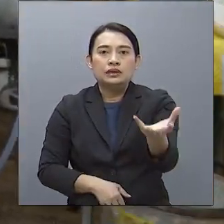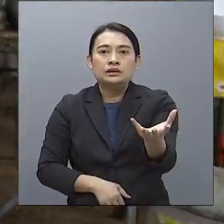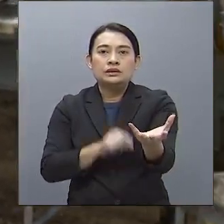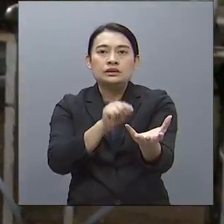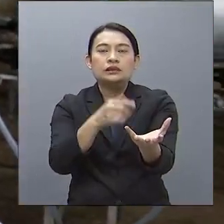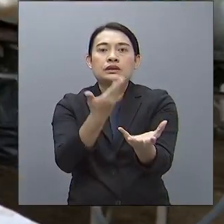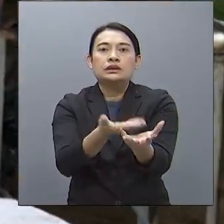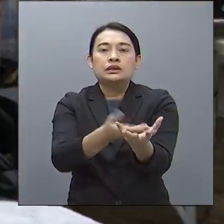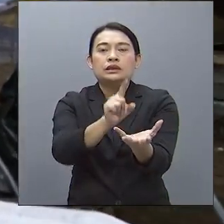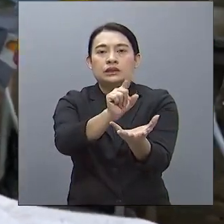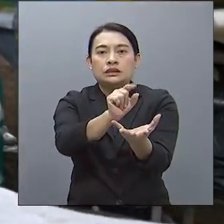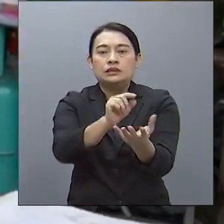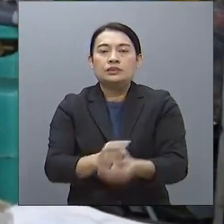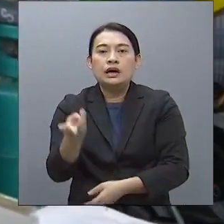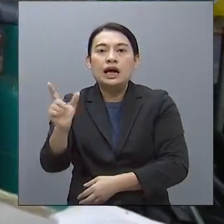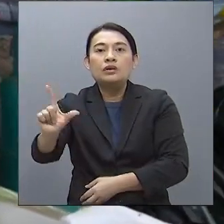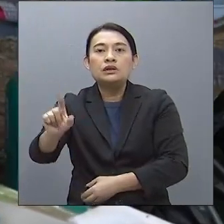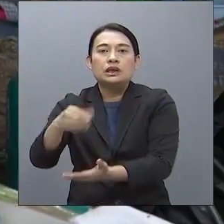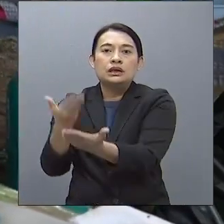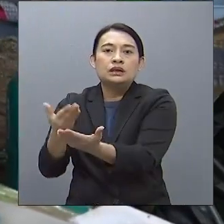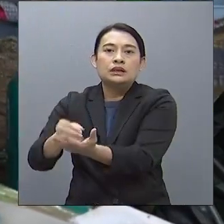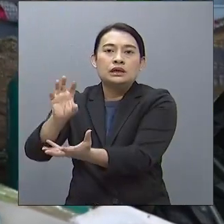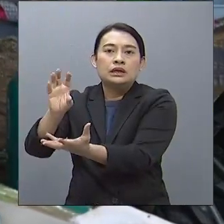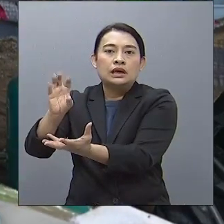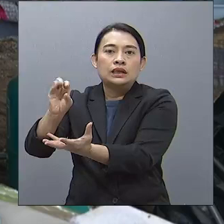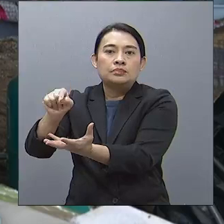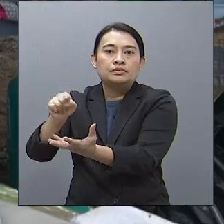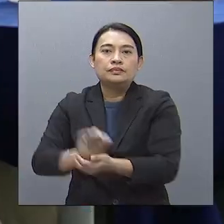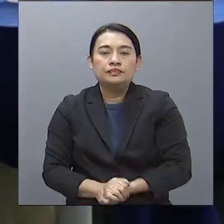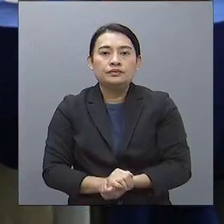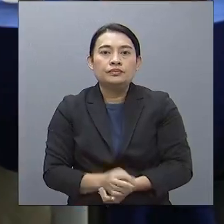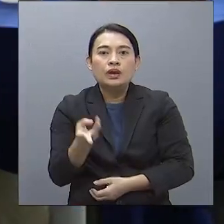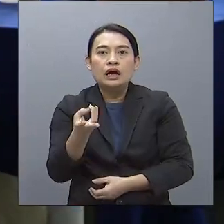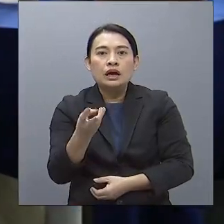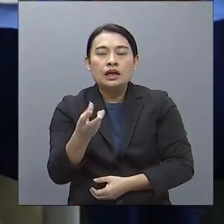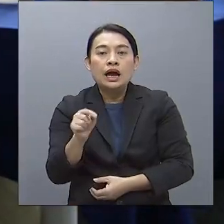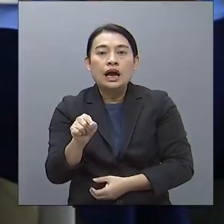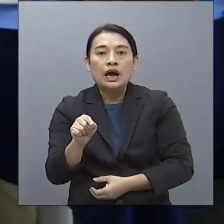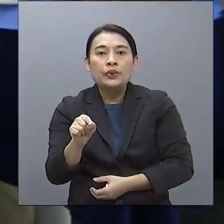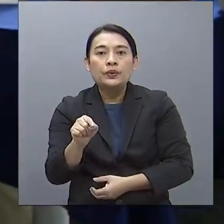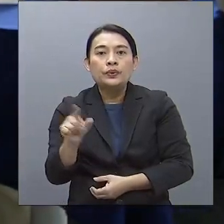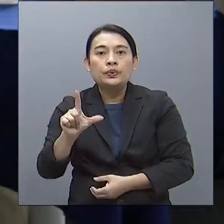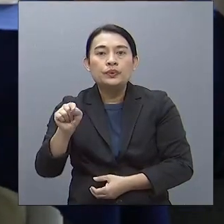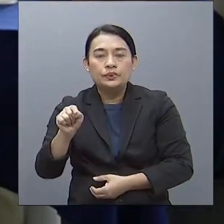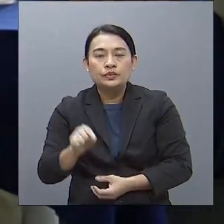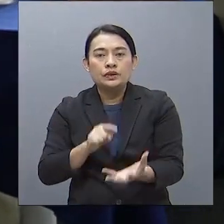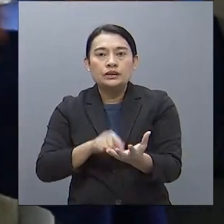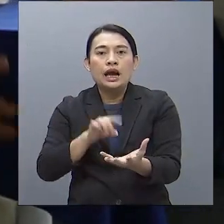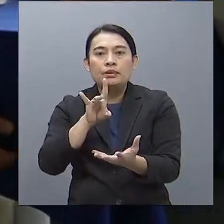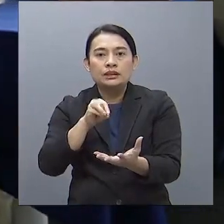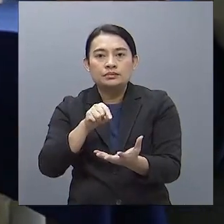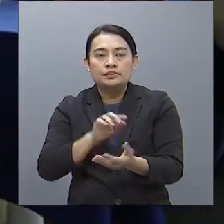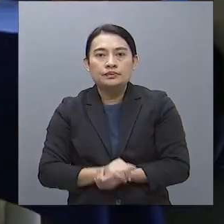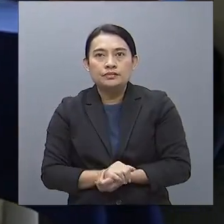20บาทค่ะข้าวหมกไก่50บาทข้าวหมกที่เป็นไก่หมกอย่างเดียวนะไก่หมกจานละ80บาทซึ่งป้